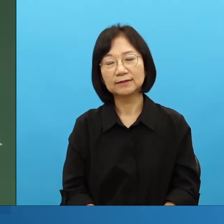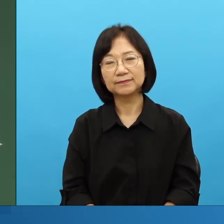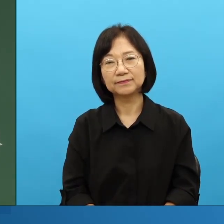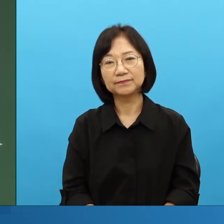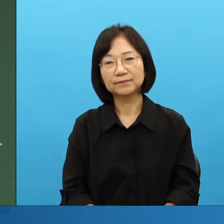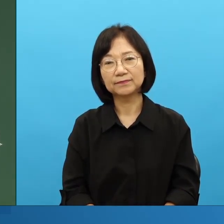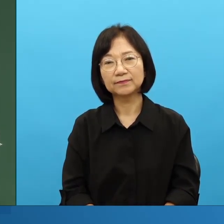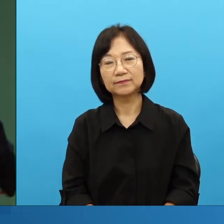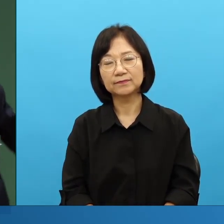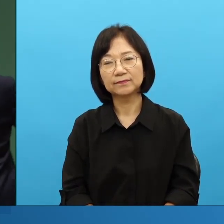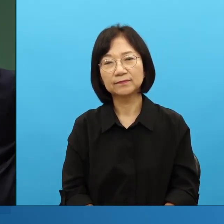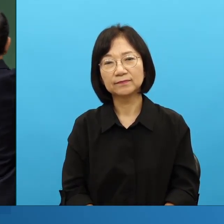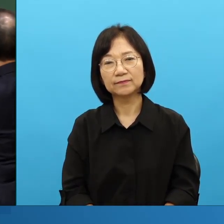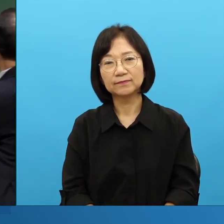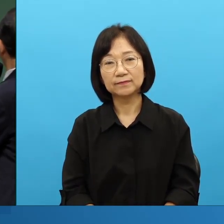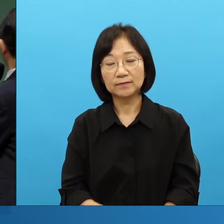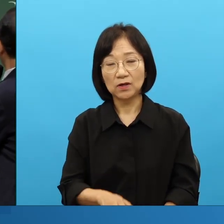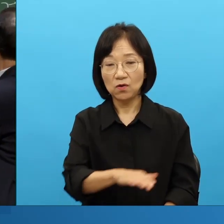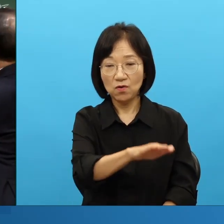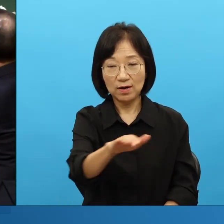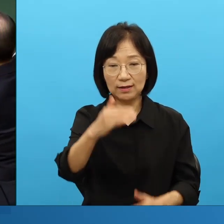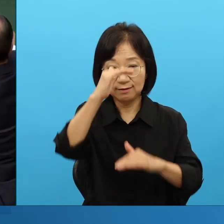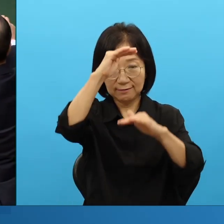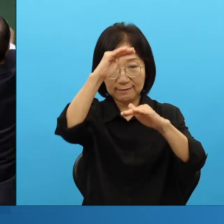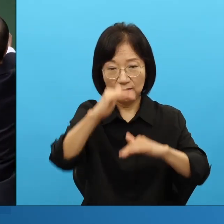우리는 마음에 좀 담고.